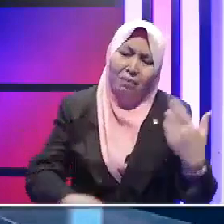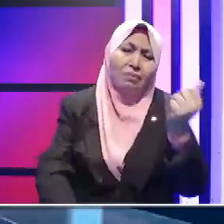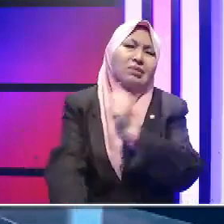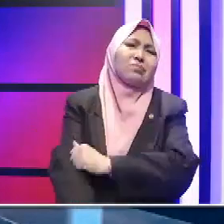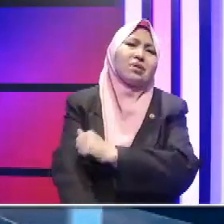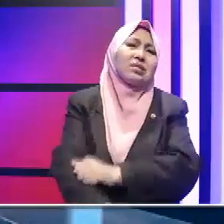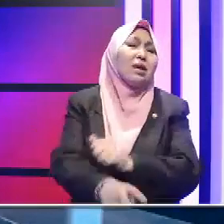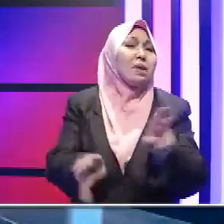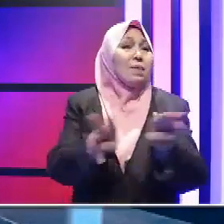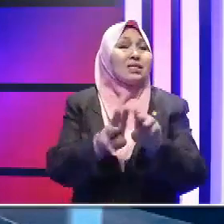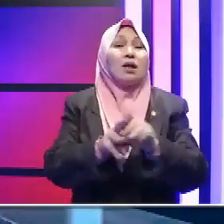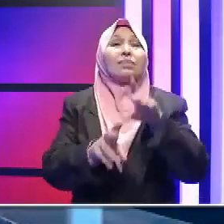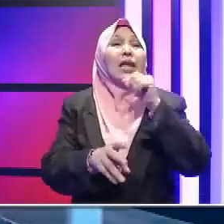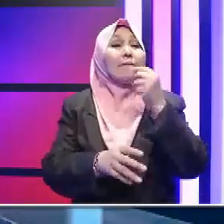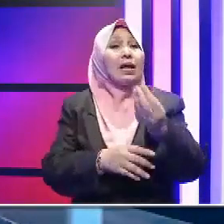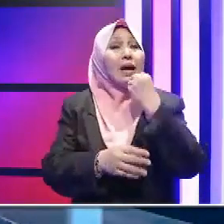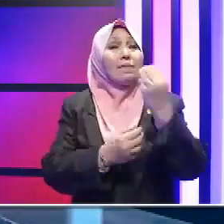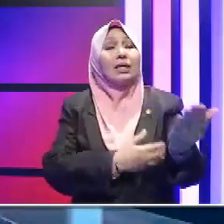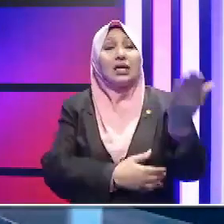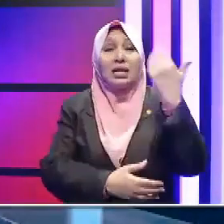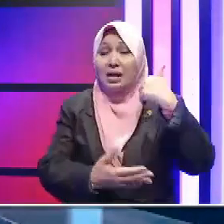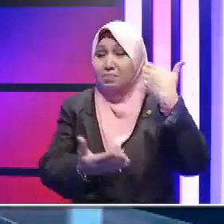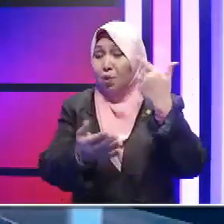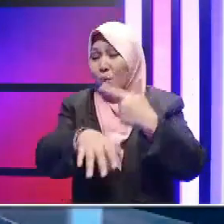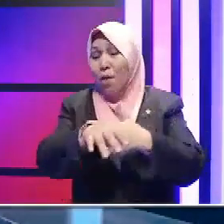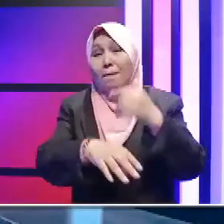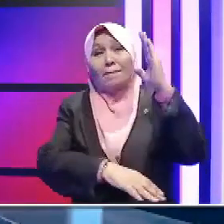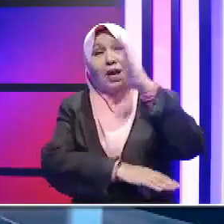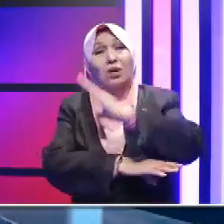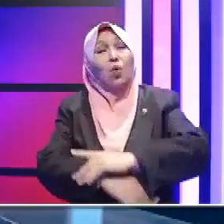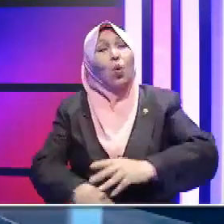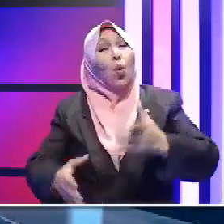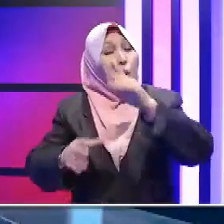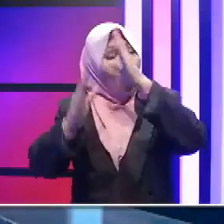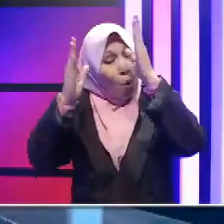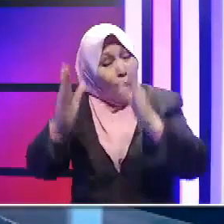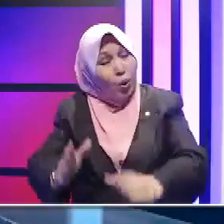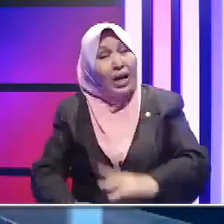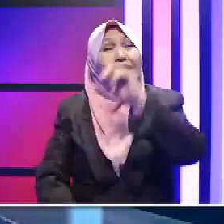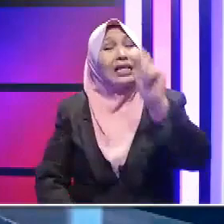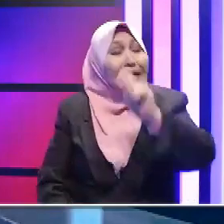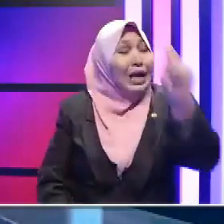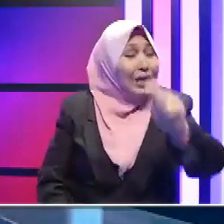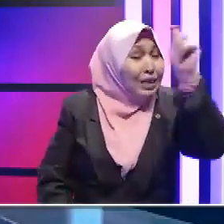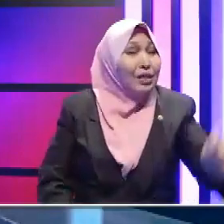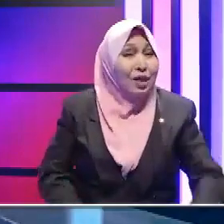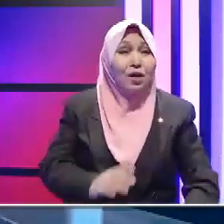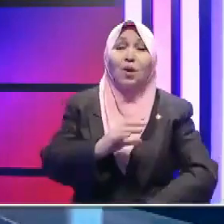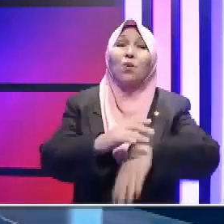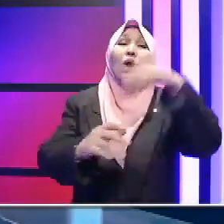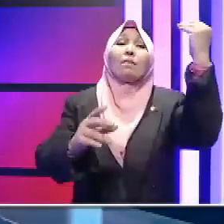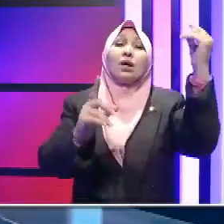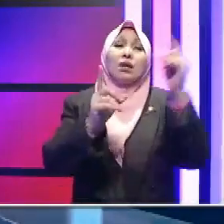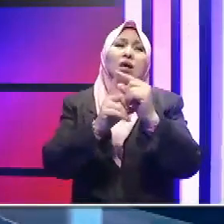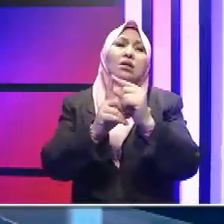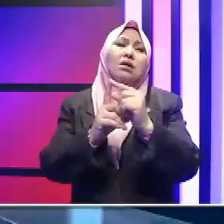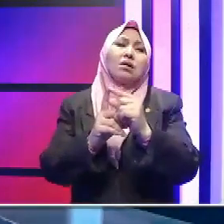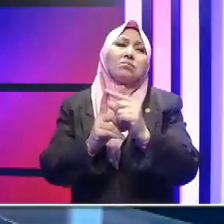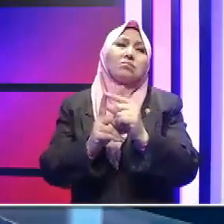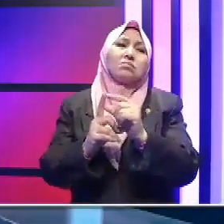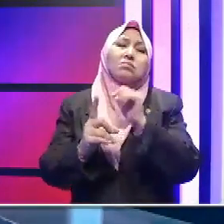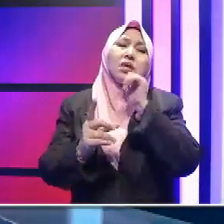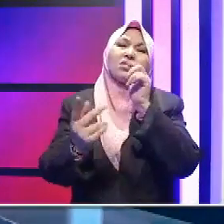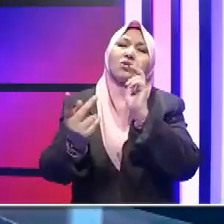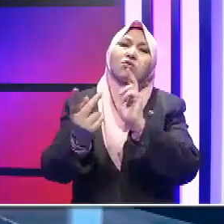mencatat tahu vastuhome pertanda orang dutanya macam-macam sampai ketahap keluar perkataan-perkataan tidak sepatutnya